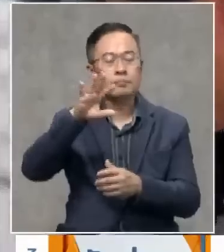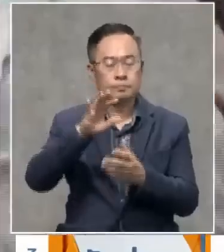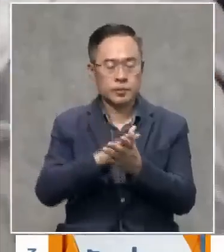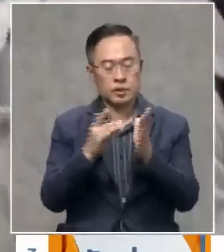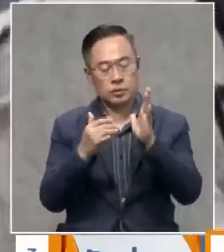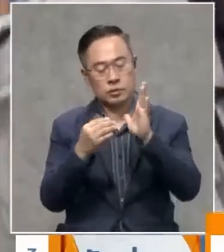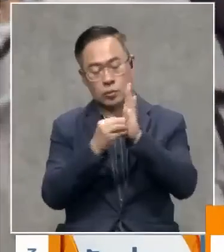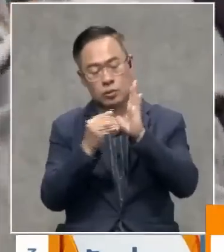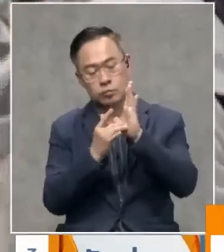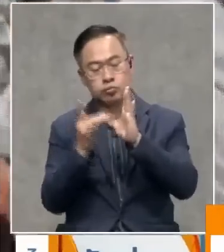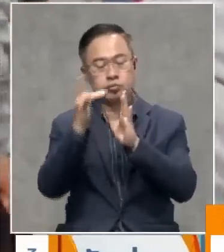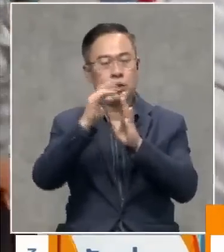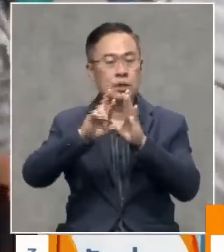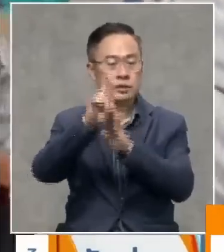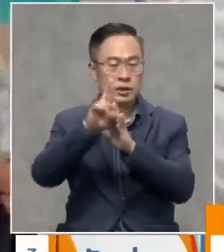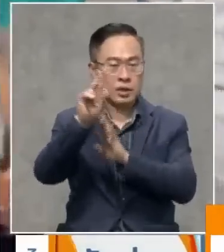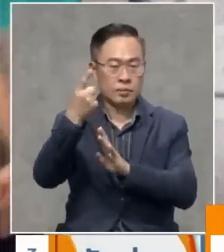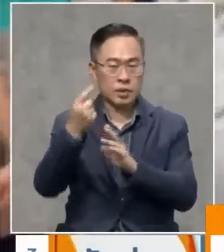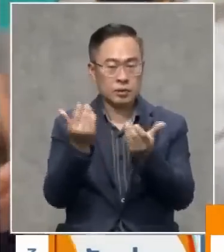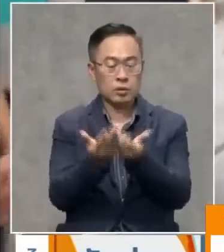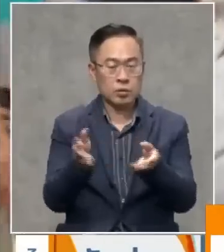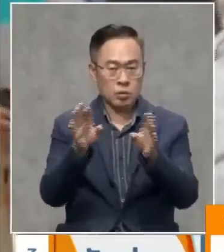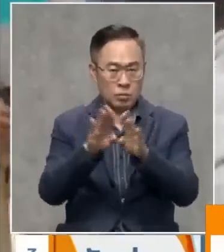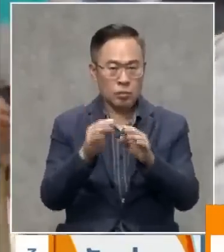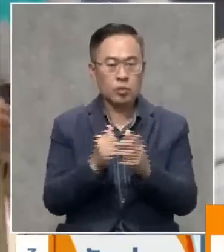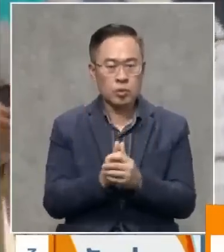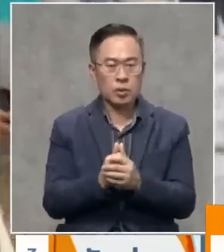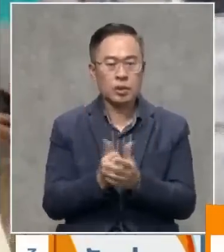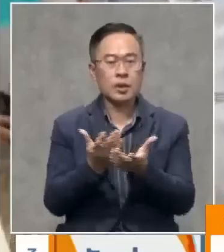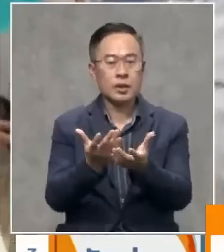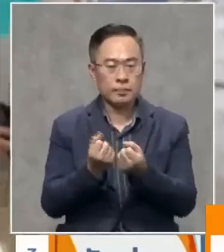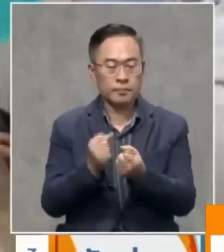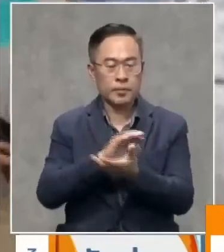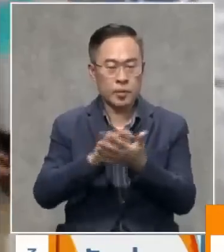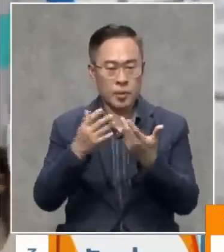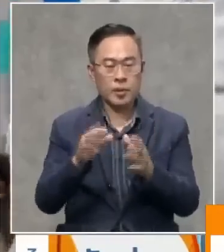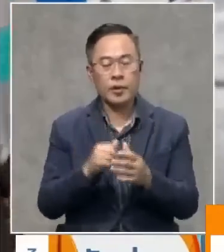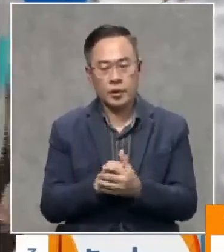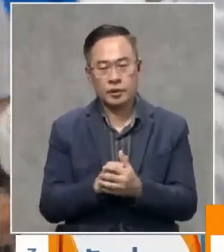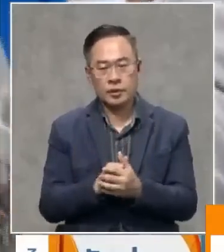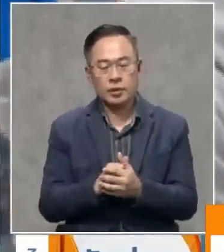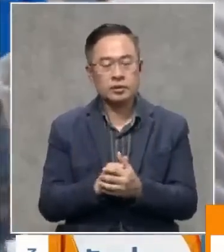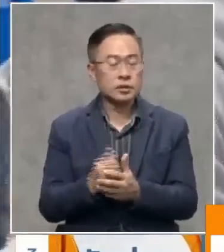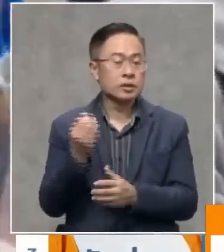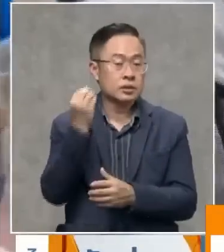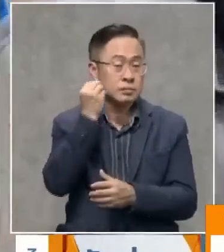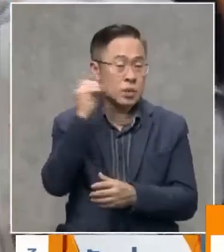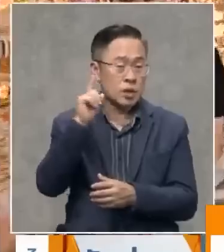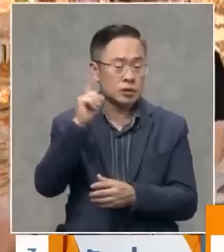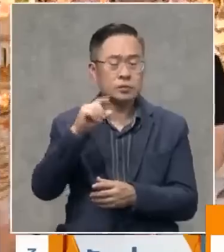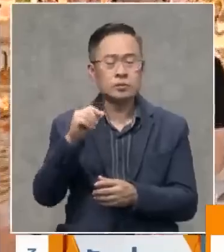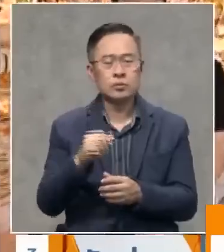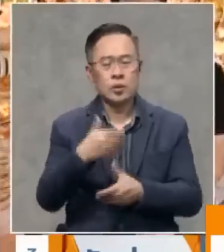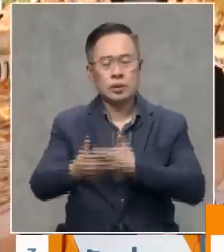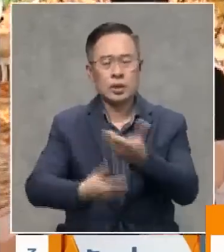มครอบครัวของน้องดอมนะคะนำอัฐิของน้องดอมไปแวะที่บ้านพักค่ะซึ่งก็ตั้งอยู่ภายในตลาดสายลมจอยนะคะเ